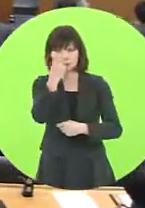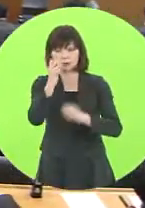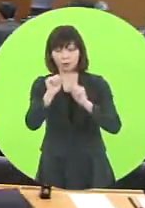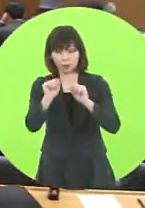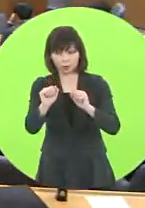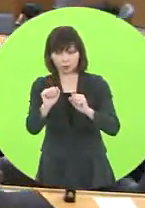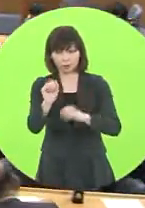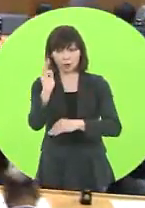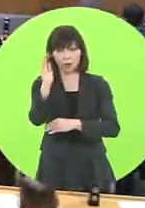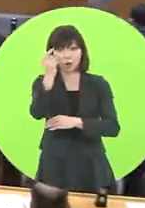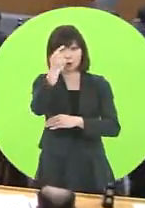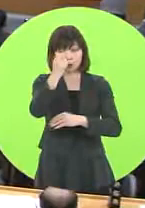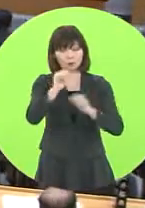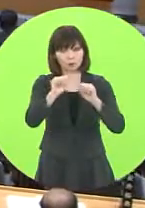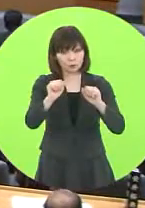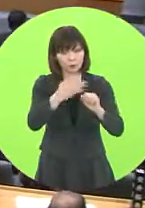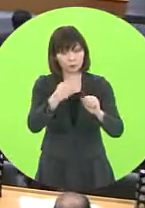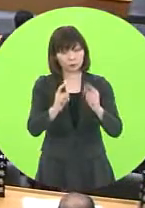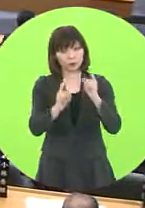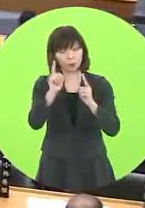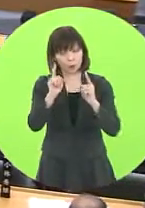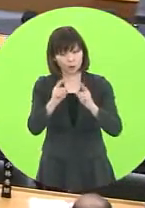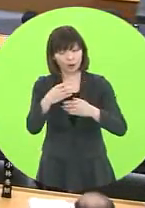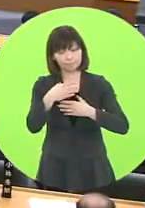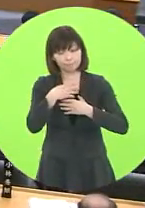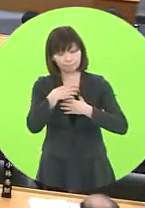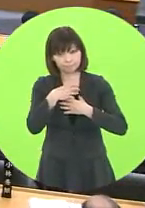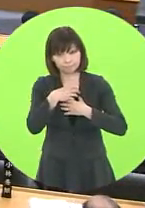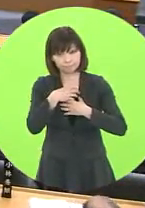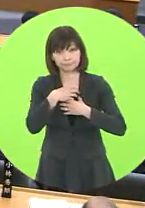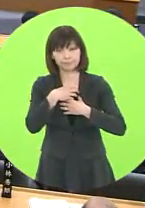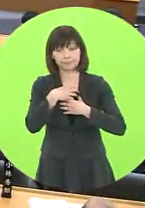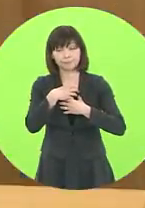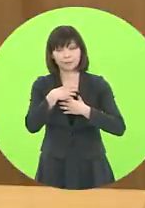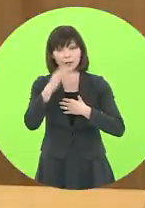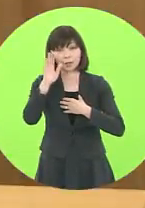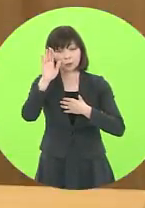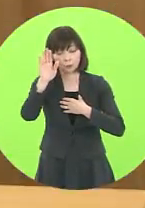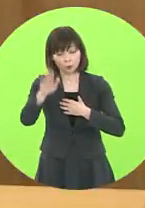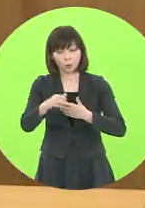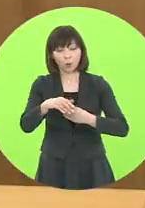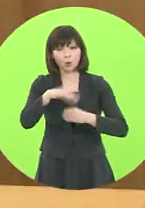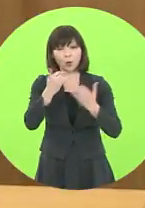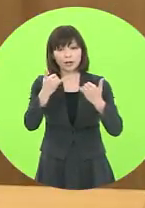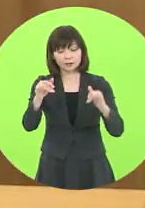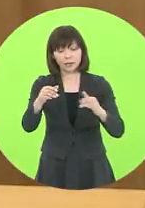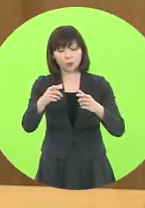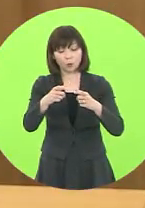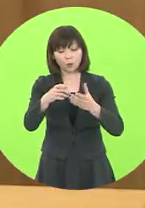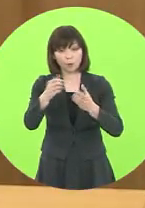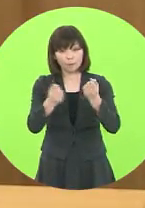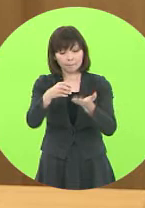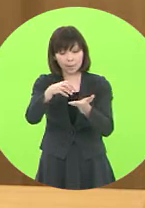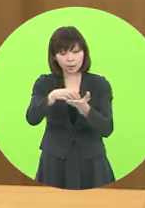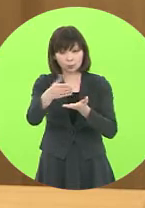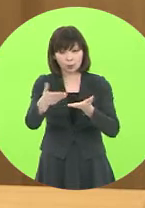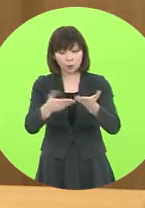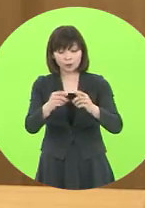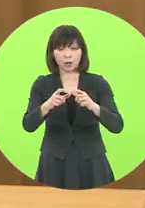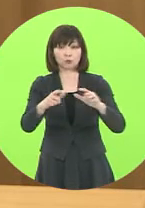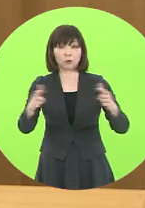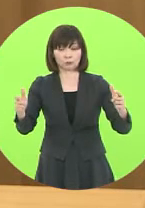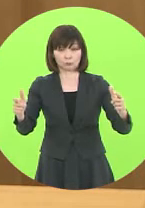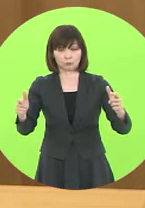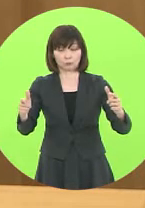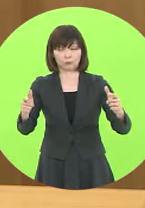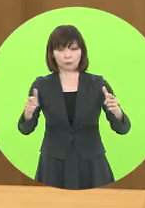に影響を及ぼすのではないかと危惧しています。今後さらに増加する高齢者の免許更新について、高齢者が余